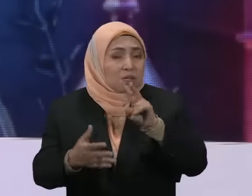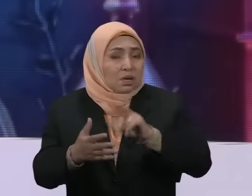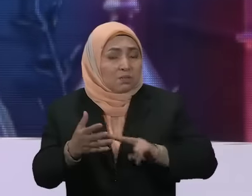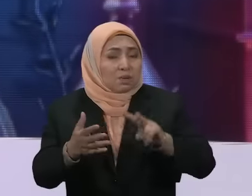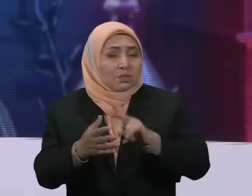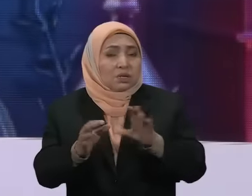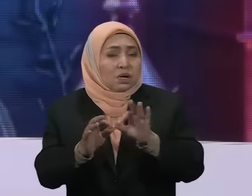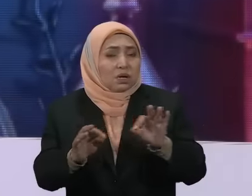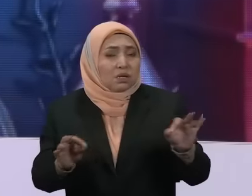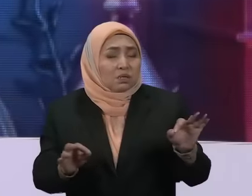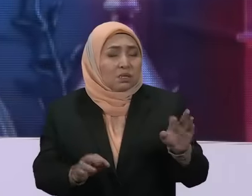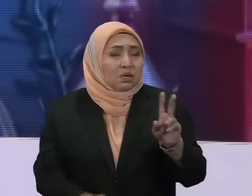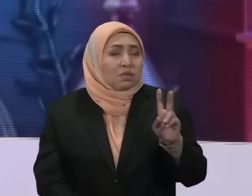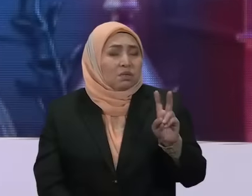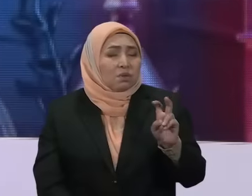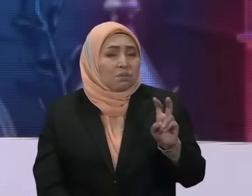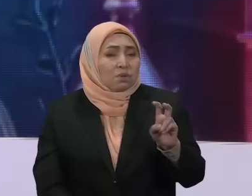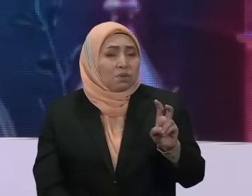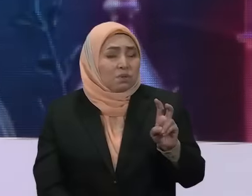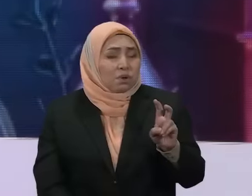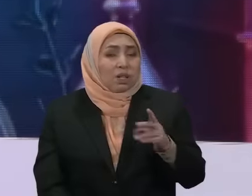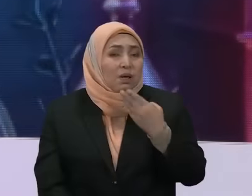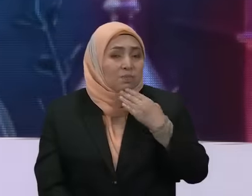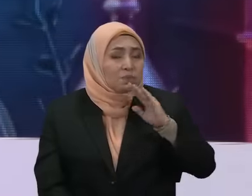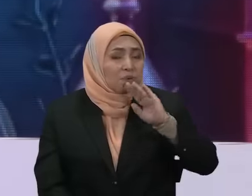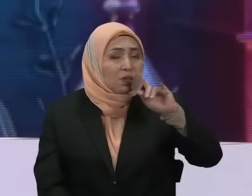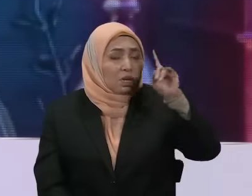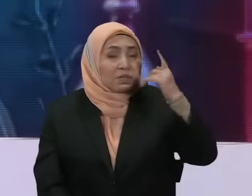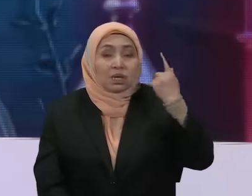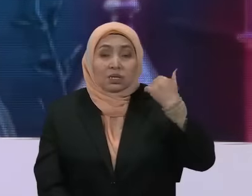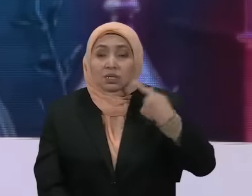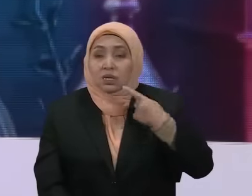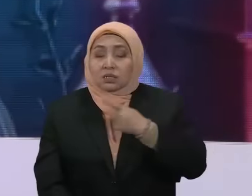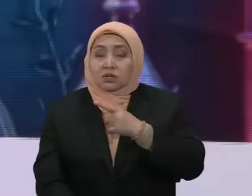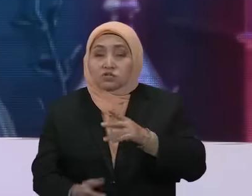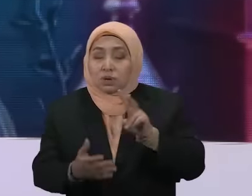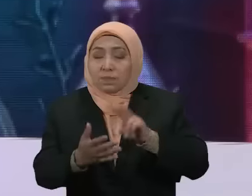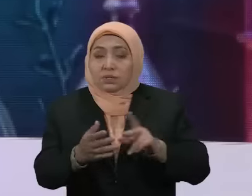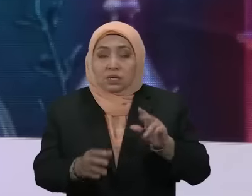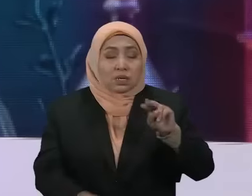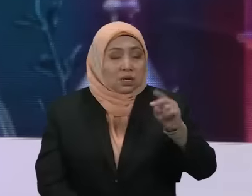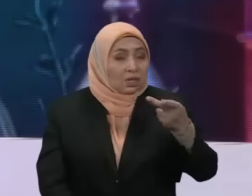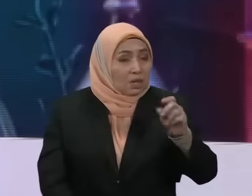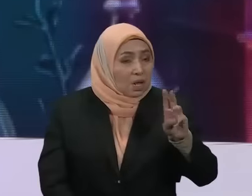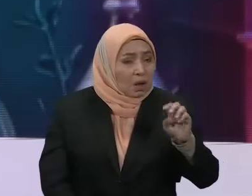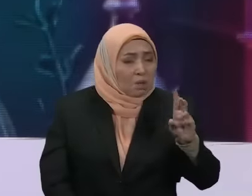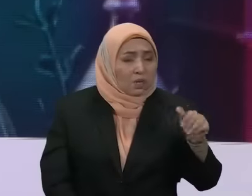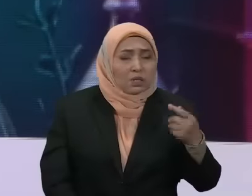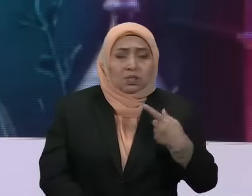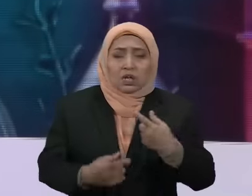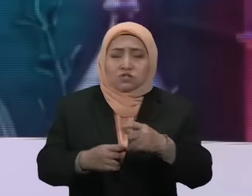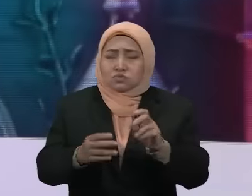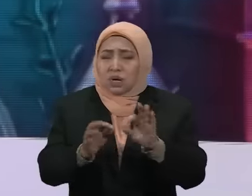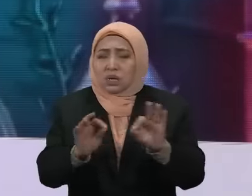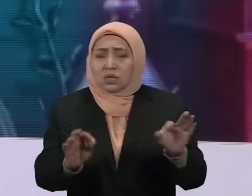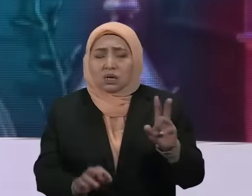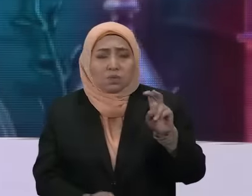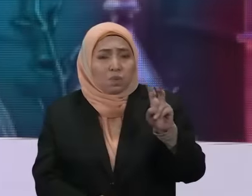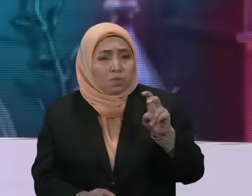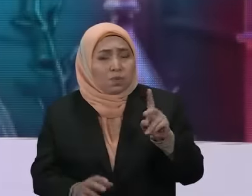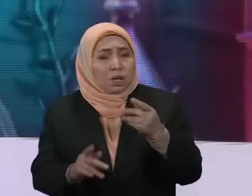sekali ayat yang ke-20. Alhamdulillah. Tadi kita dah baca dengan nahawan, kita nak cuba pula ayat yang ke-20 kali